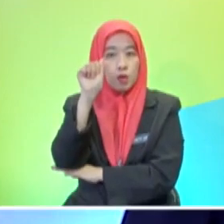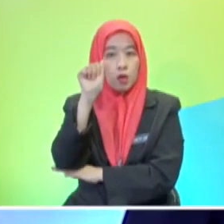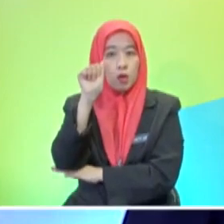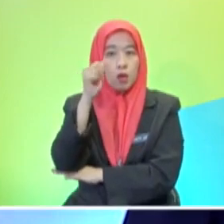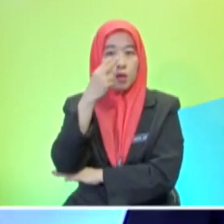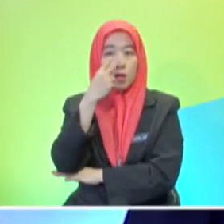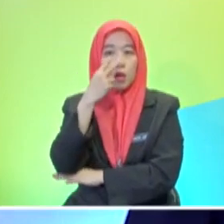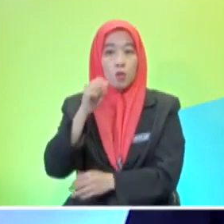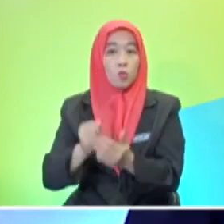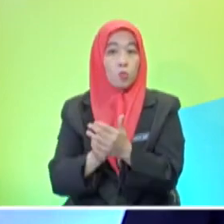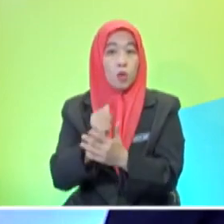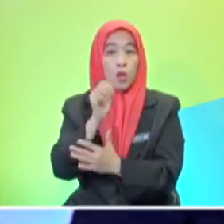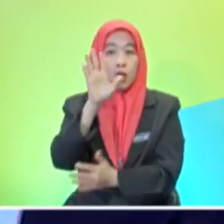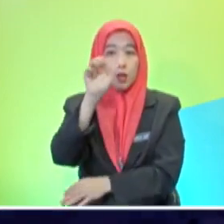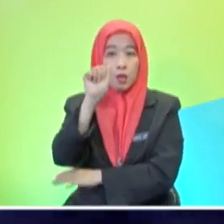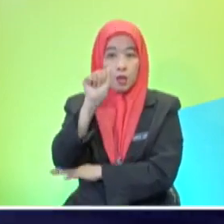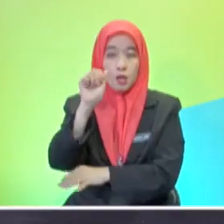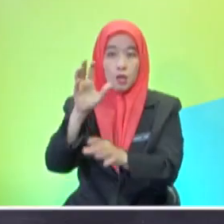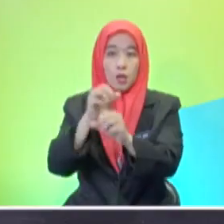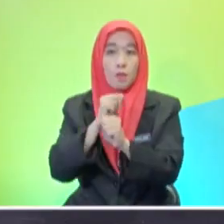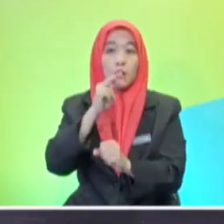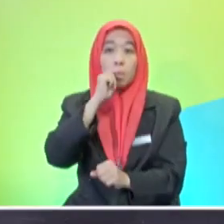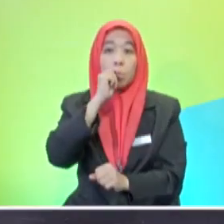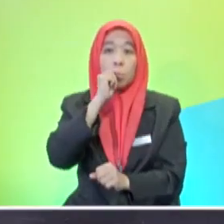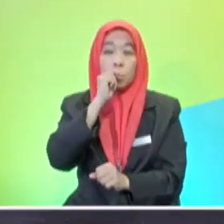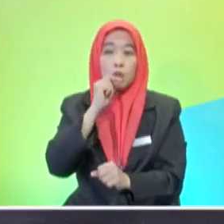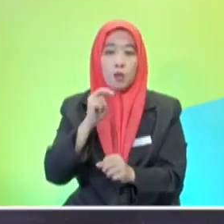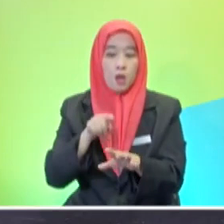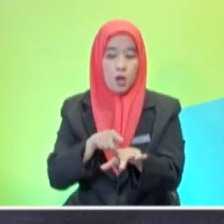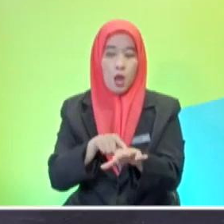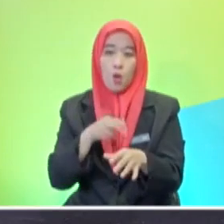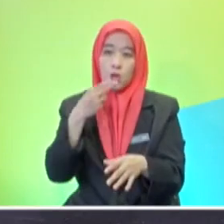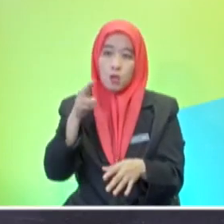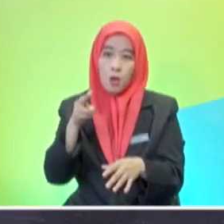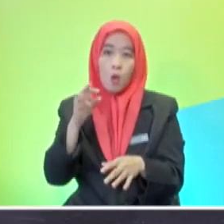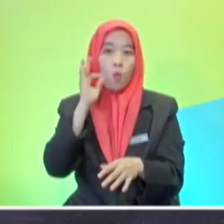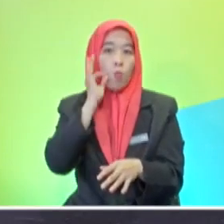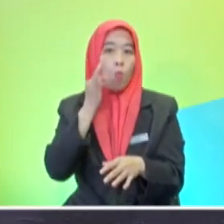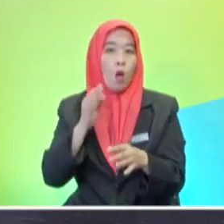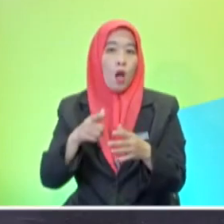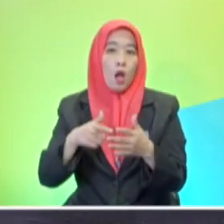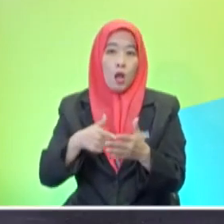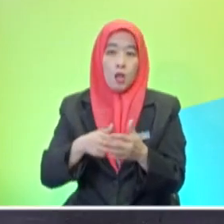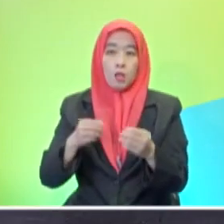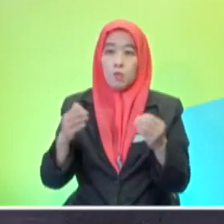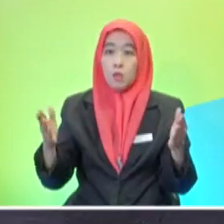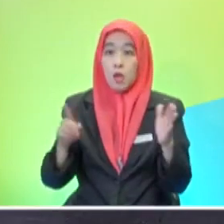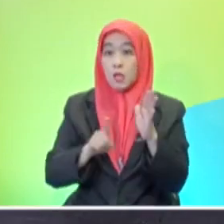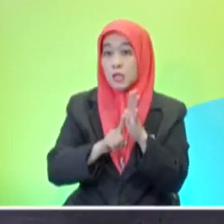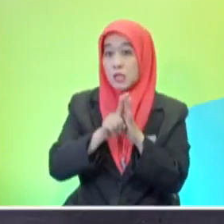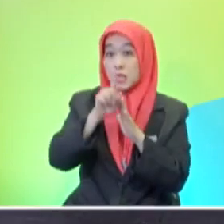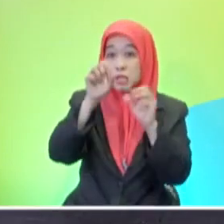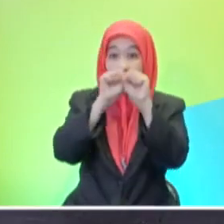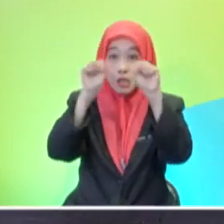A kita mendapat nutrien dan daunnya lebih hijau, buahnya lebih besar, lebih tinggi saiznya. Betul? Betul tak murid-murid kat